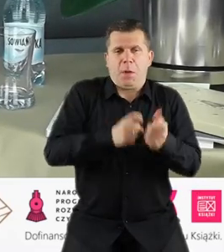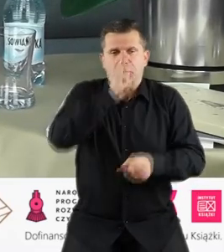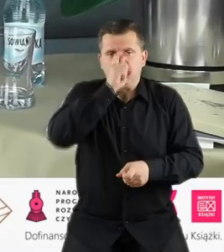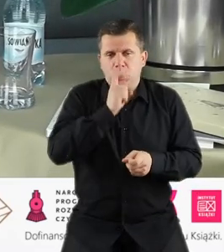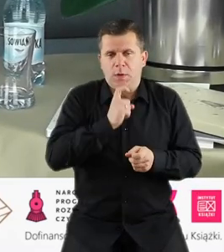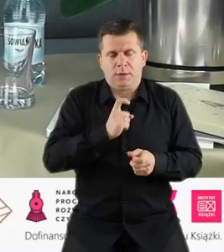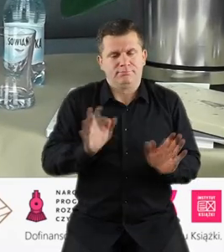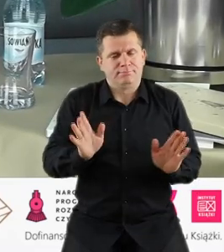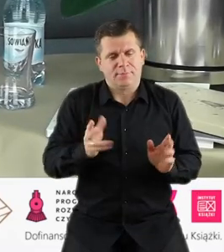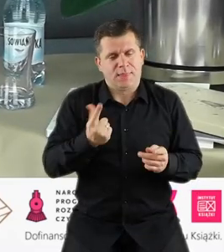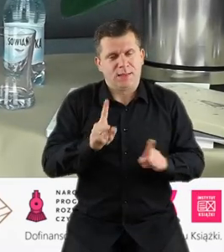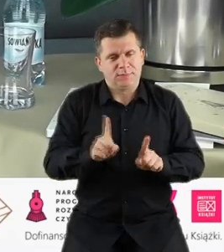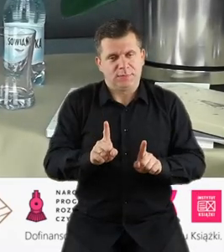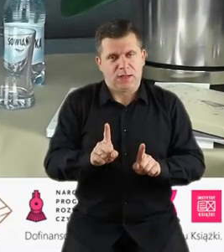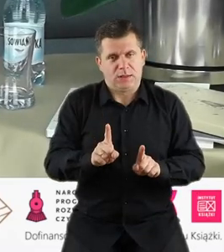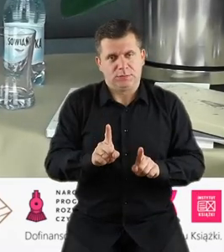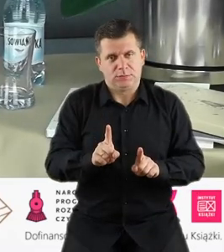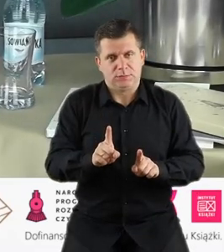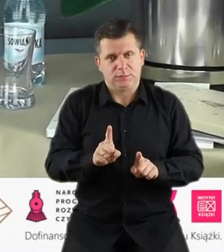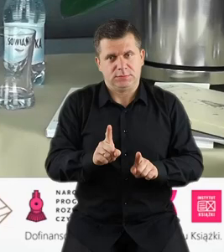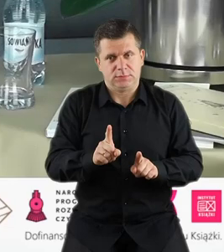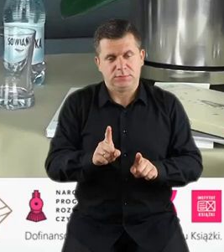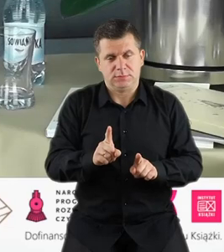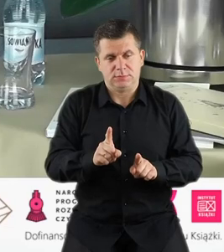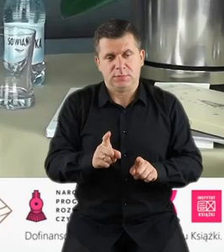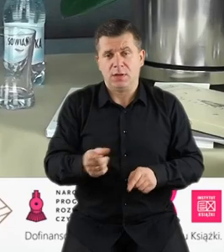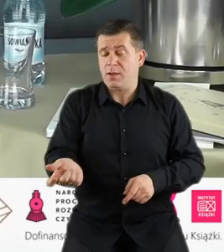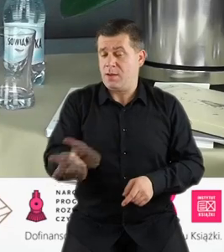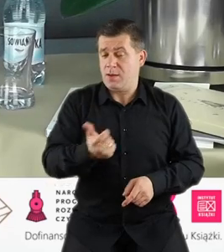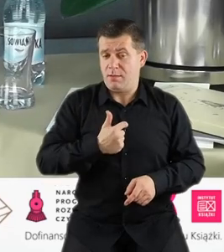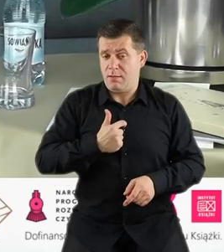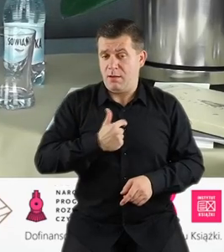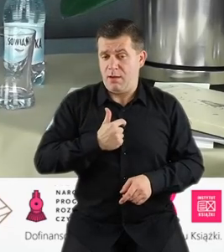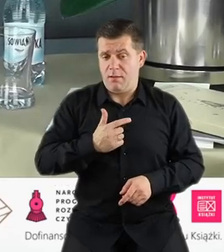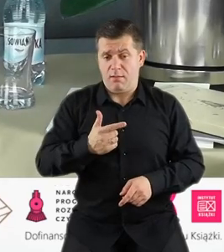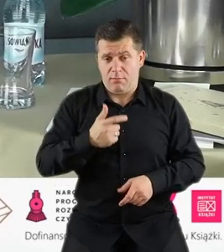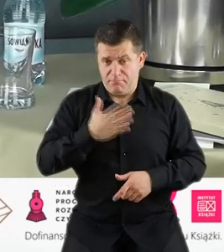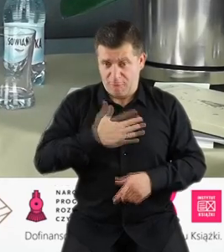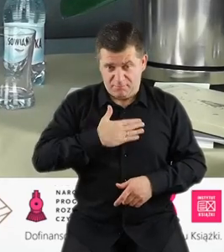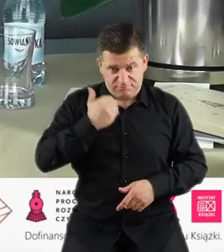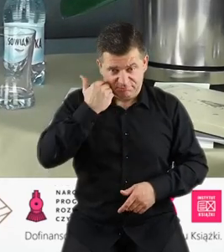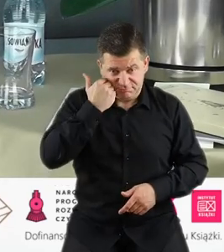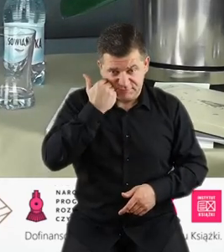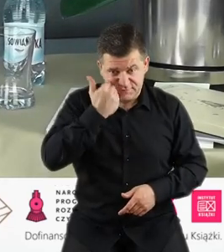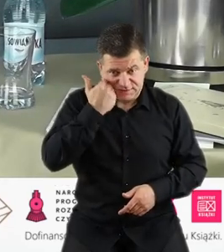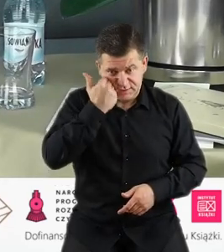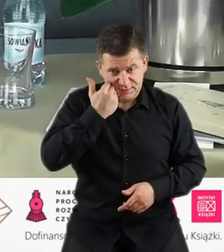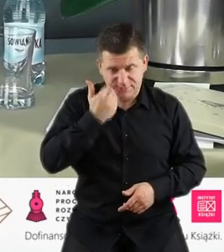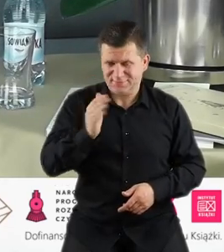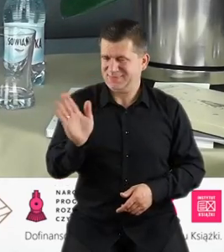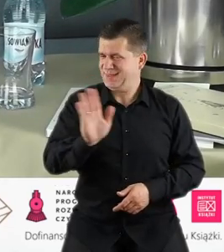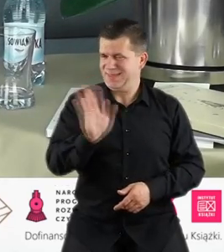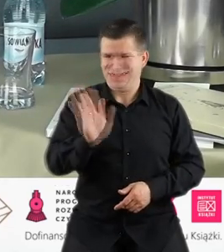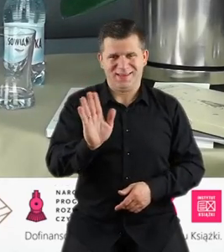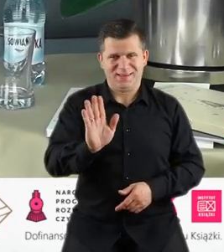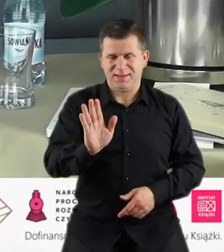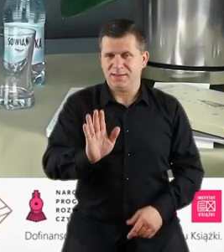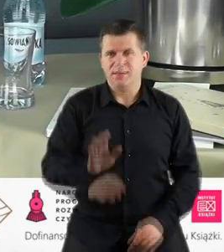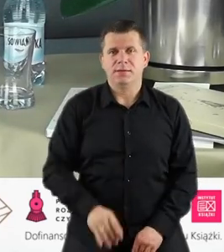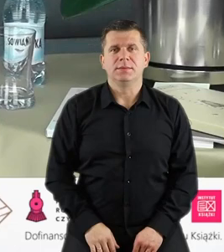niczego złego. Tak? I też wcale nie znaczy, że ja się mam wstydzić. Nie, to nie o to